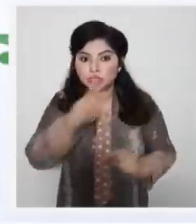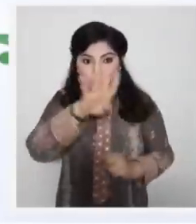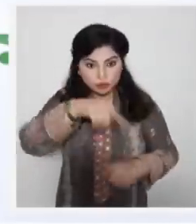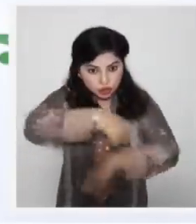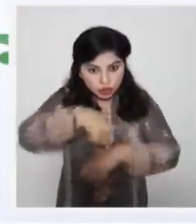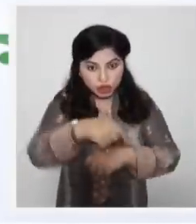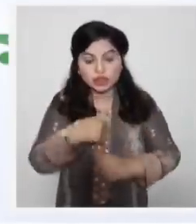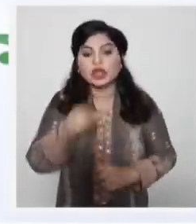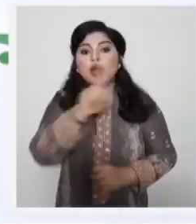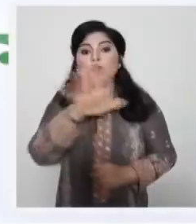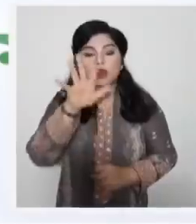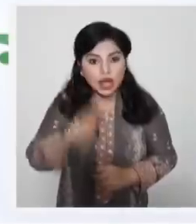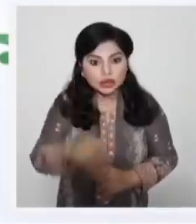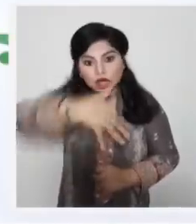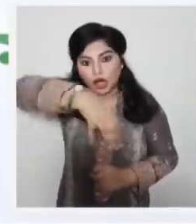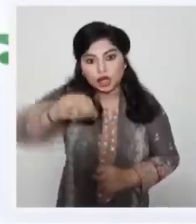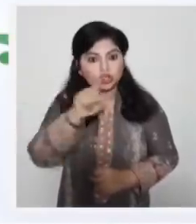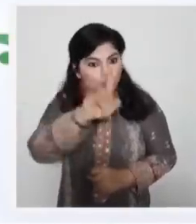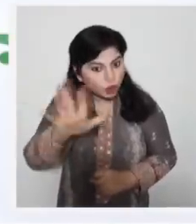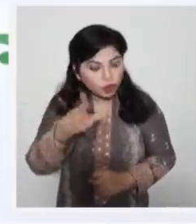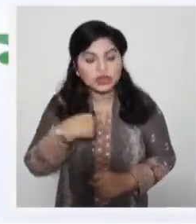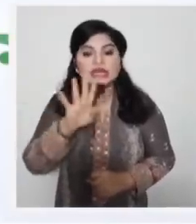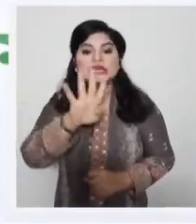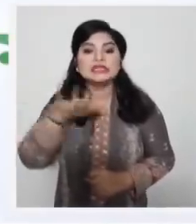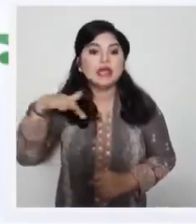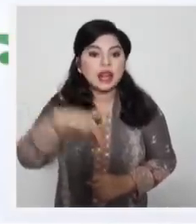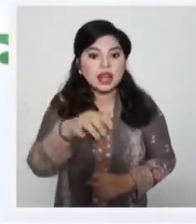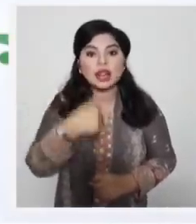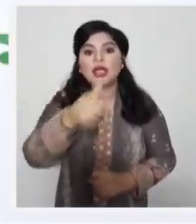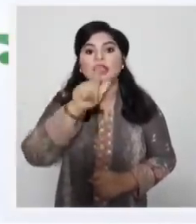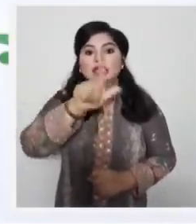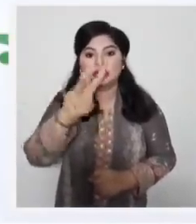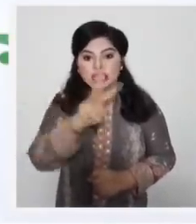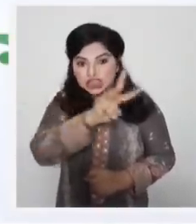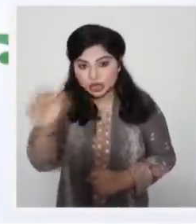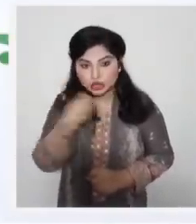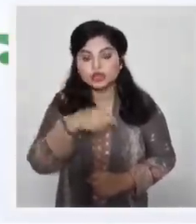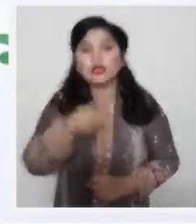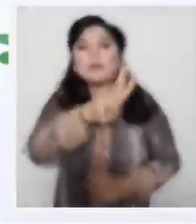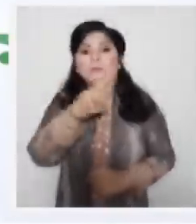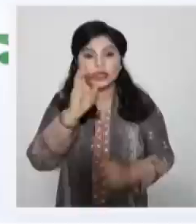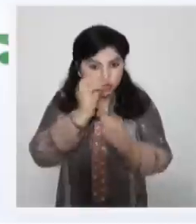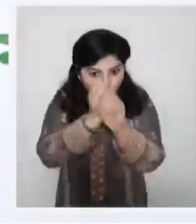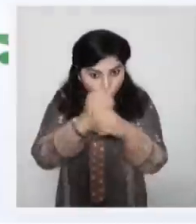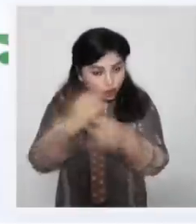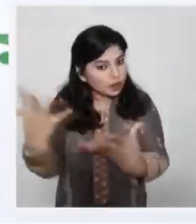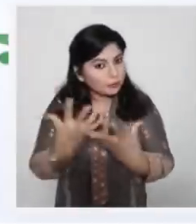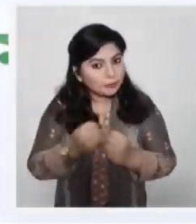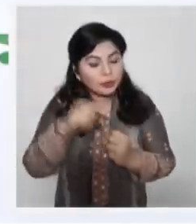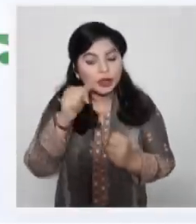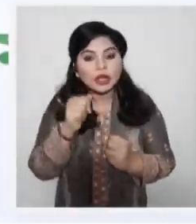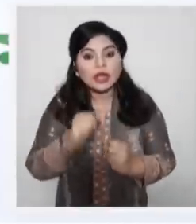16,950টি, গত 24 ঘন্টায় পরীক্ষা হয়েছে 15,990টি। এ পর্যন্ত পরীক্ষা হয়েছে